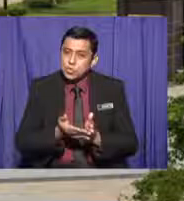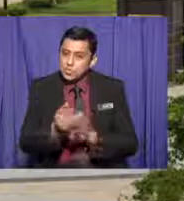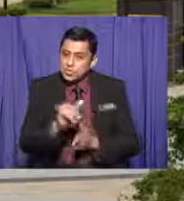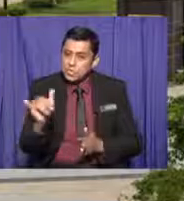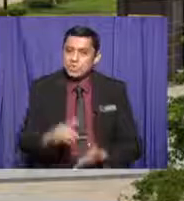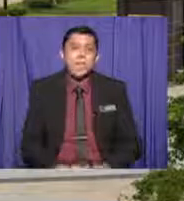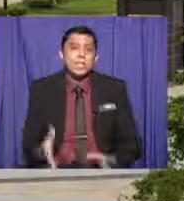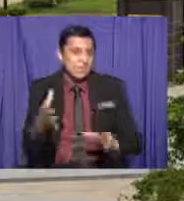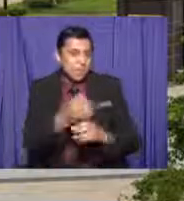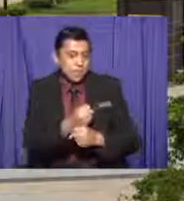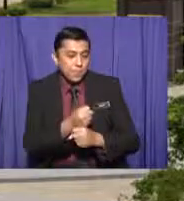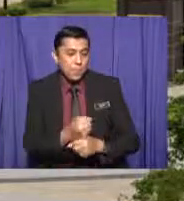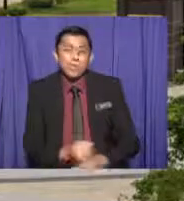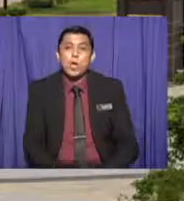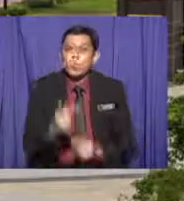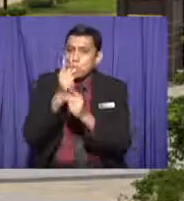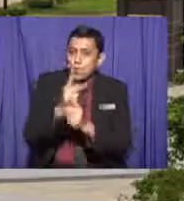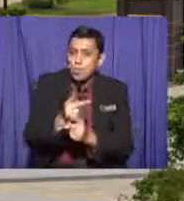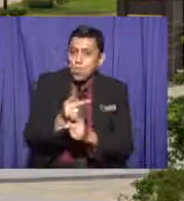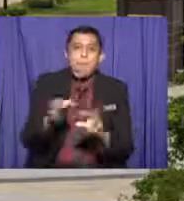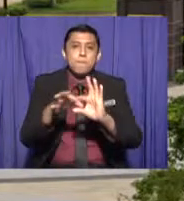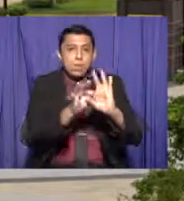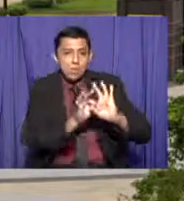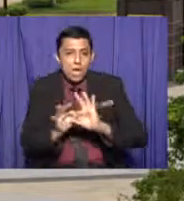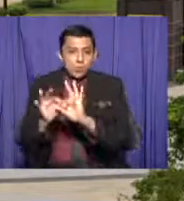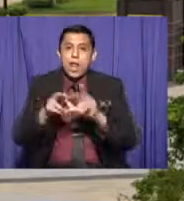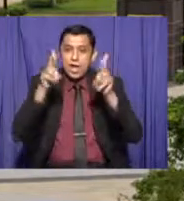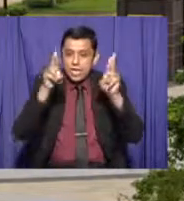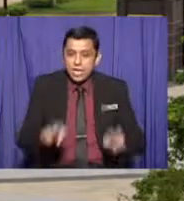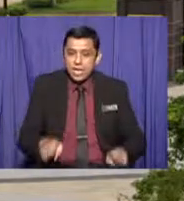Seterusnya, dapat mengukuhkan perpaduan rakyat.